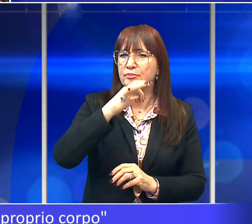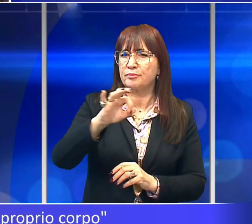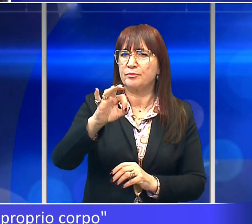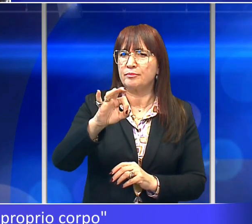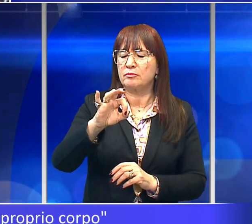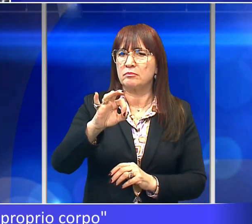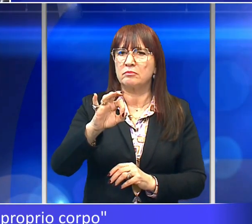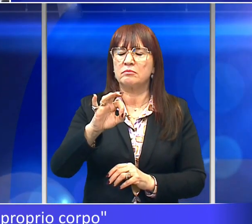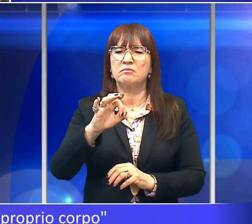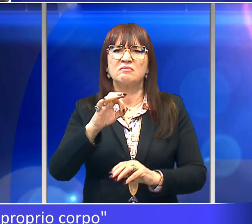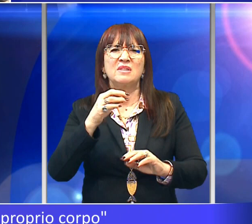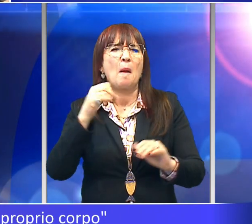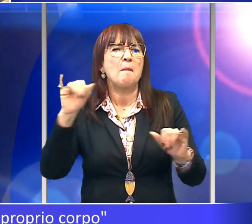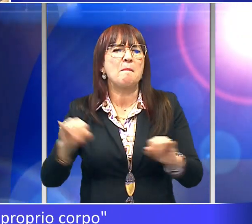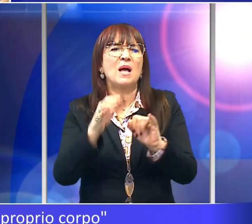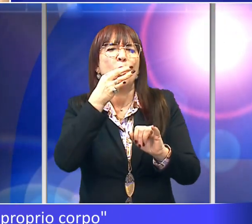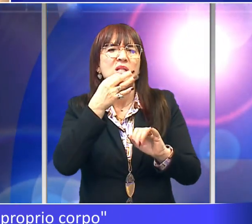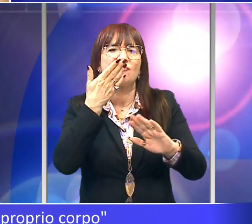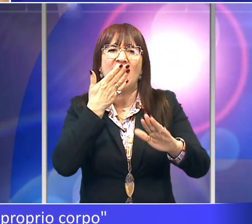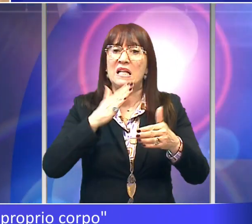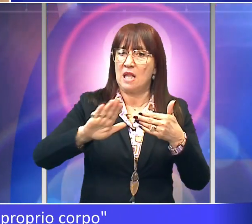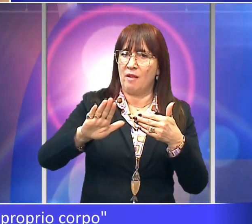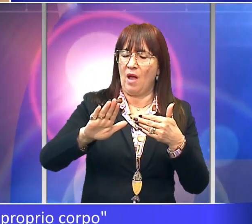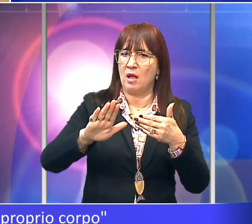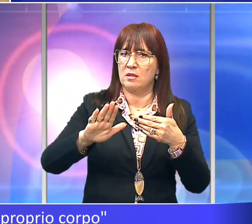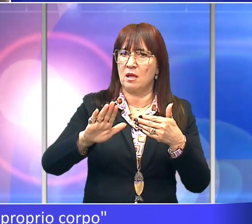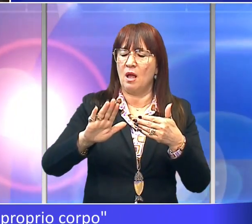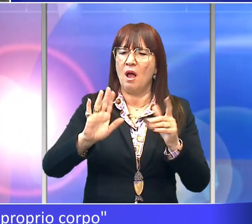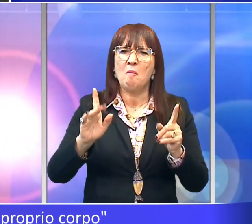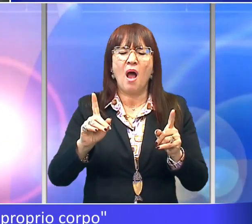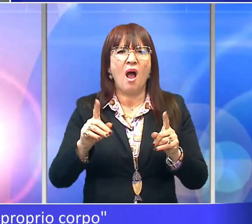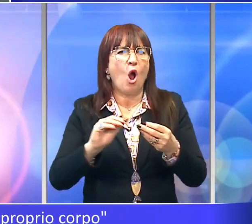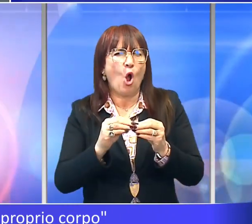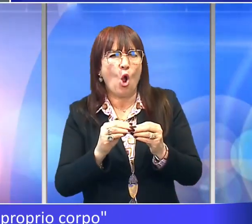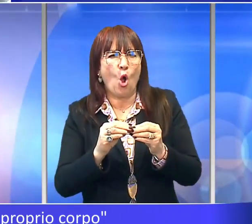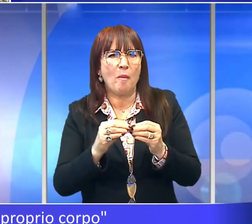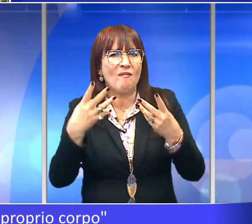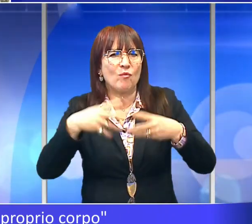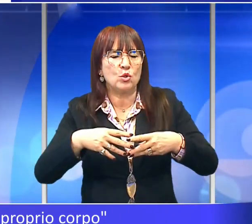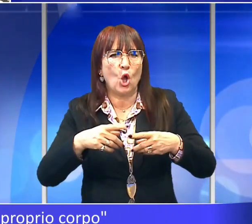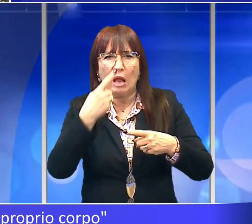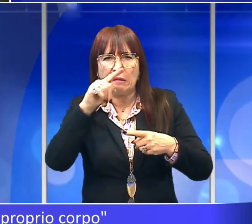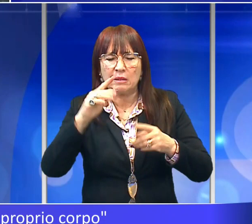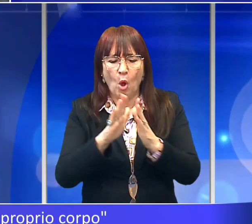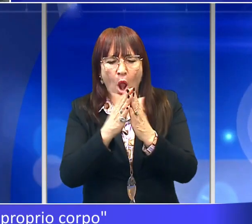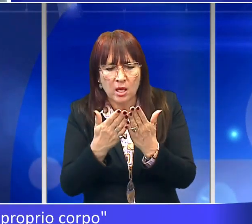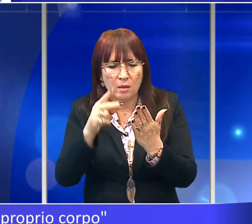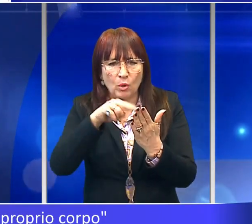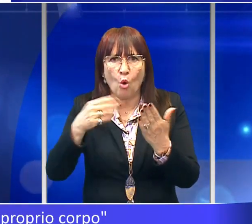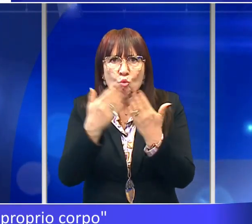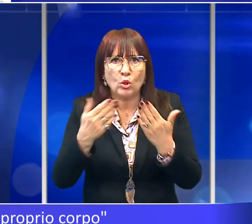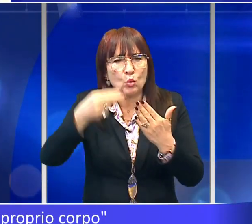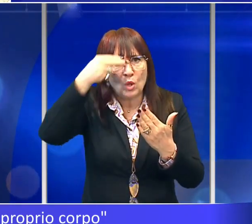di salvezza della Pasqua non si assimili come un libro o una conferenza, ma